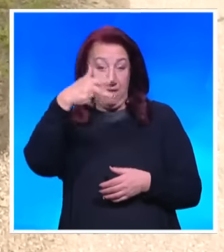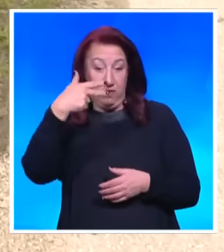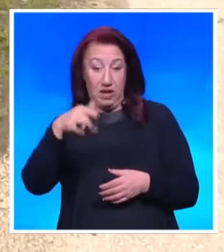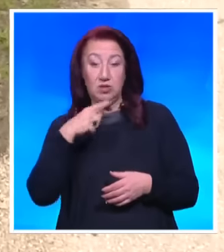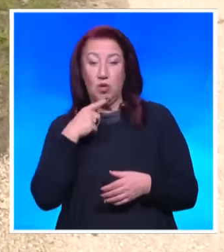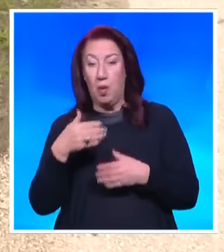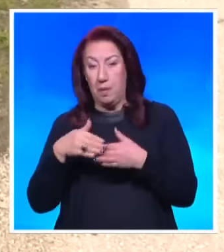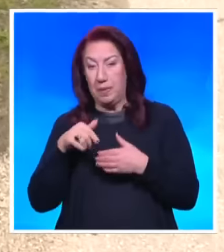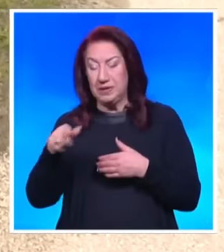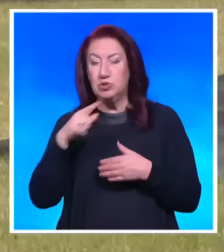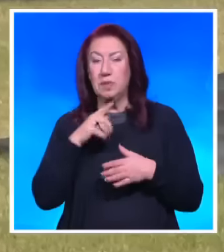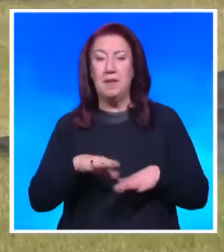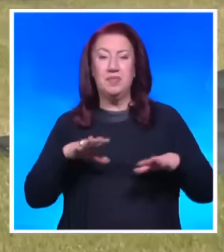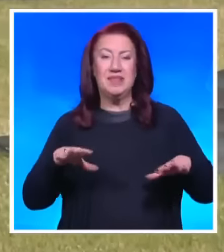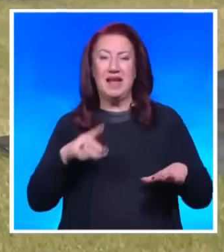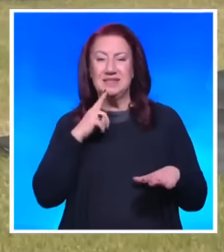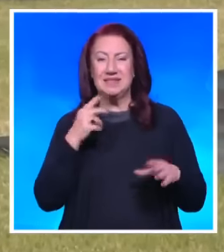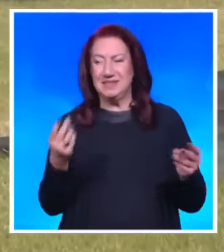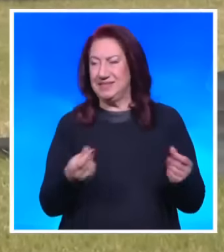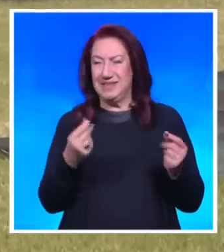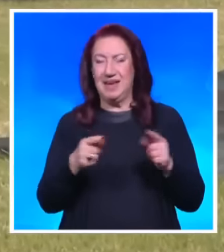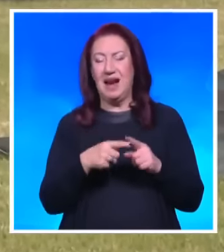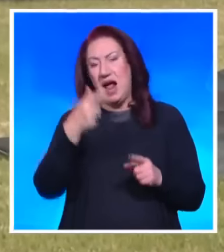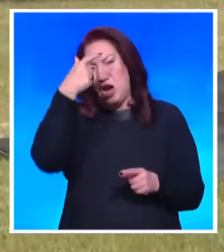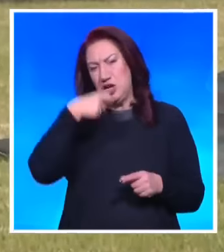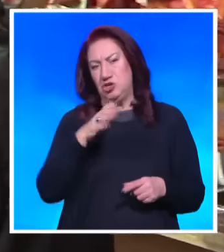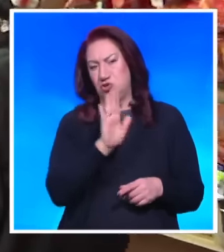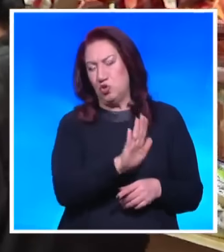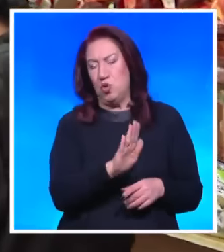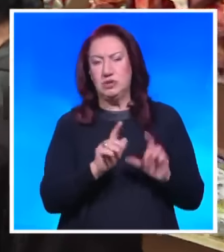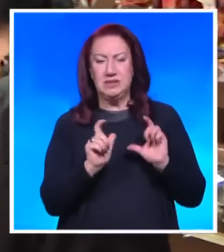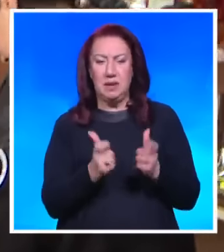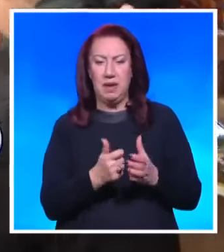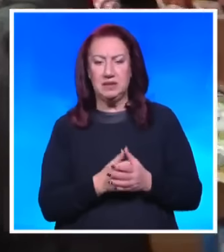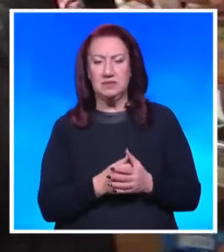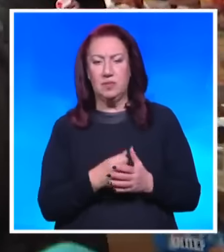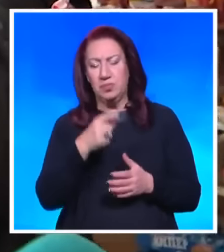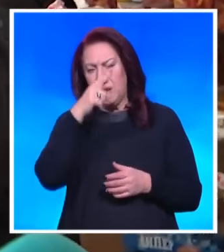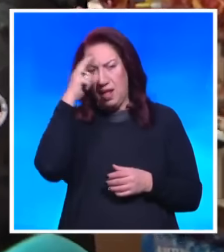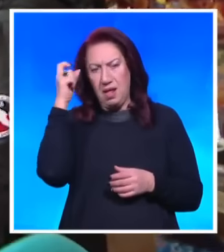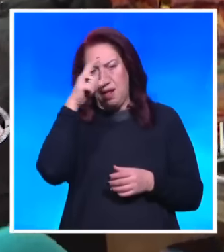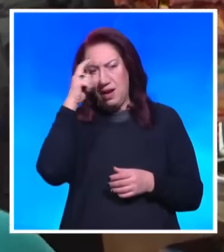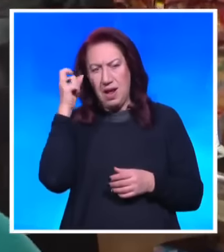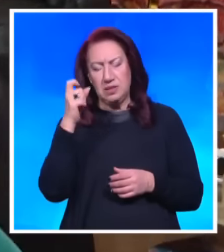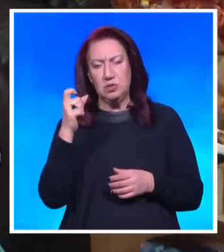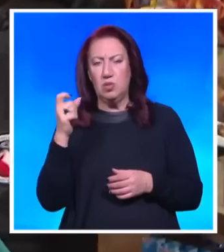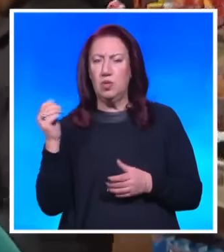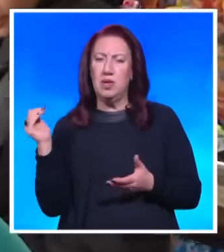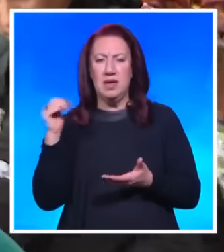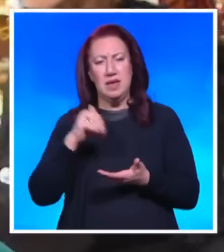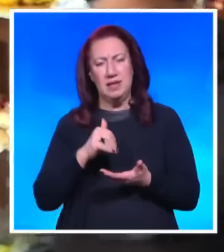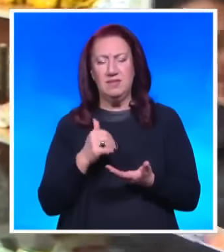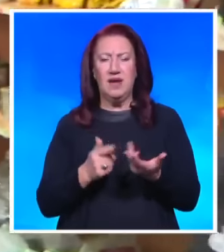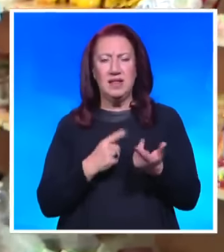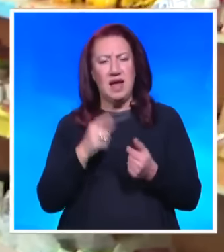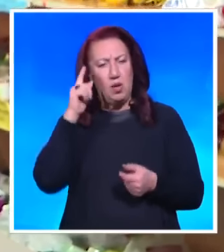площадка, според местните, за лично ползване от Божанов и семейството му. Лятото, примерно, идва си за малко, за няколко дни